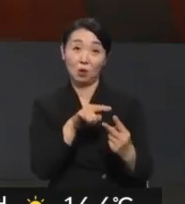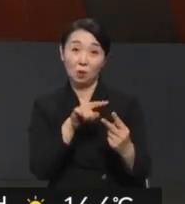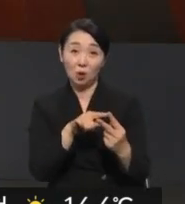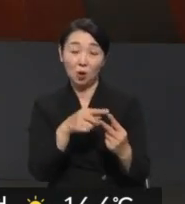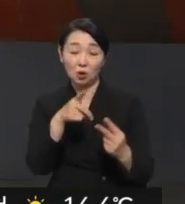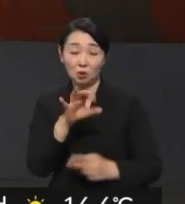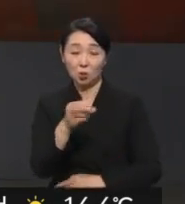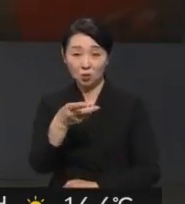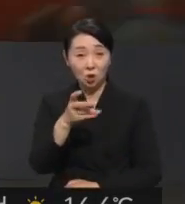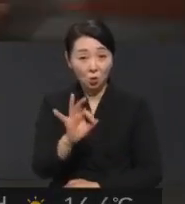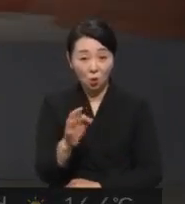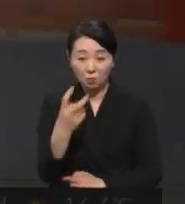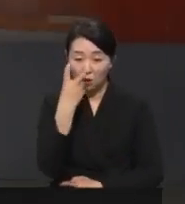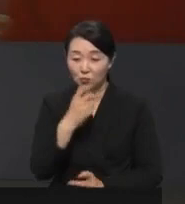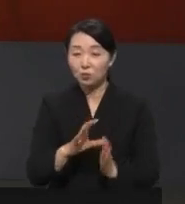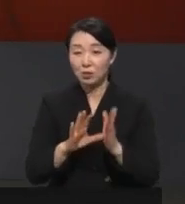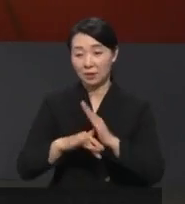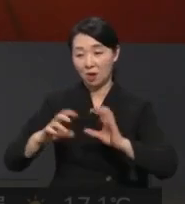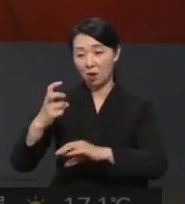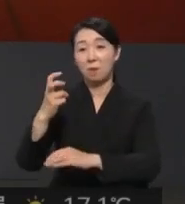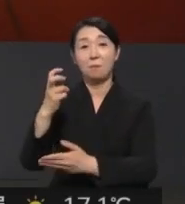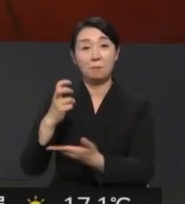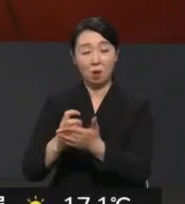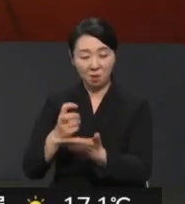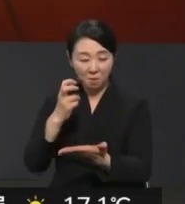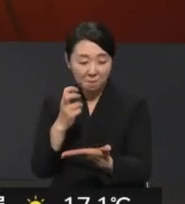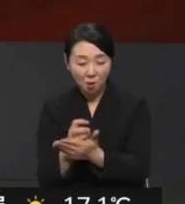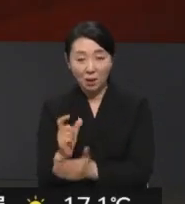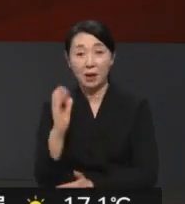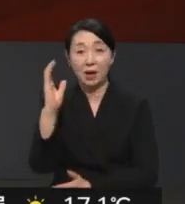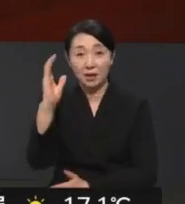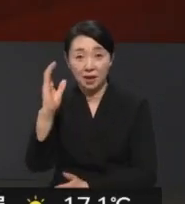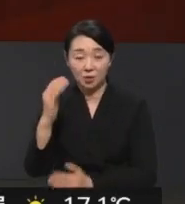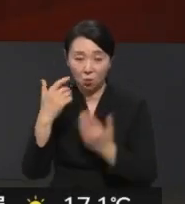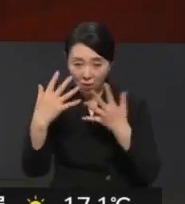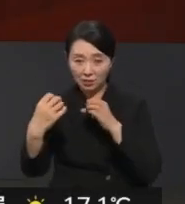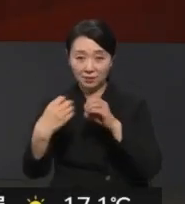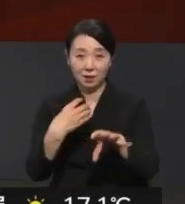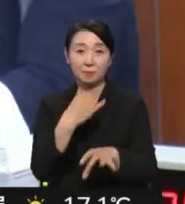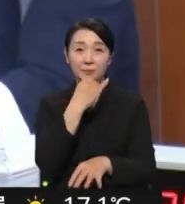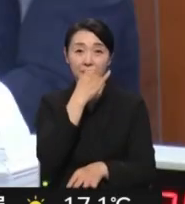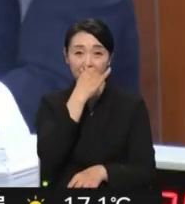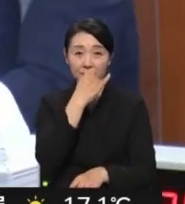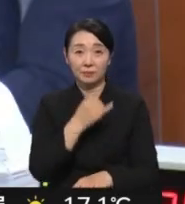대해 시종일관 헌법과 법률 강조하면서 단호한 답변 이어갔습니다.